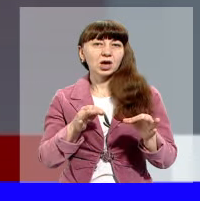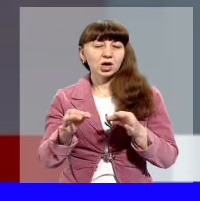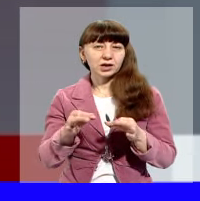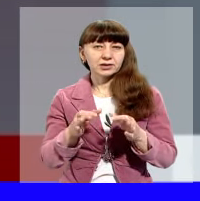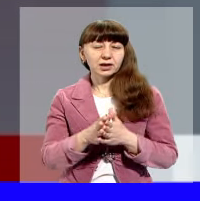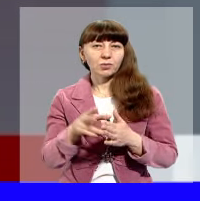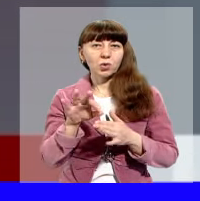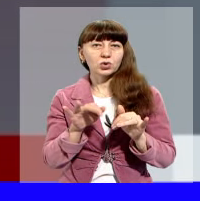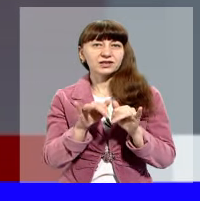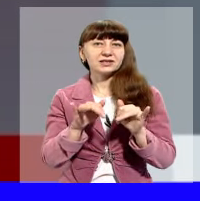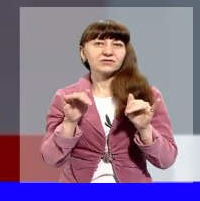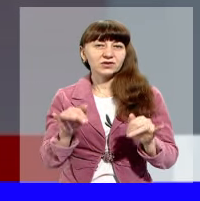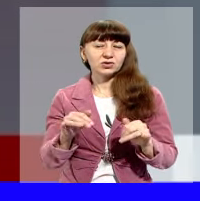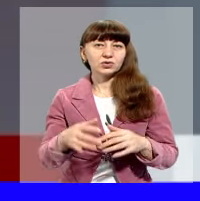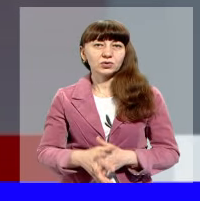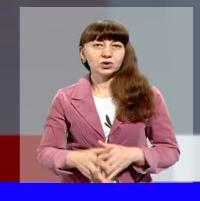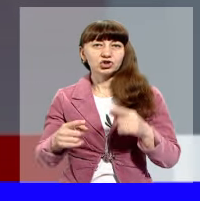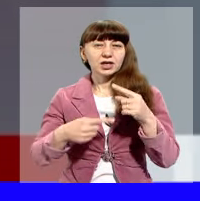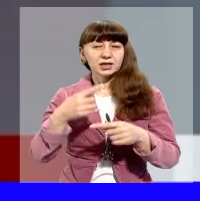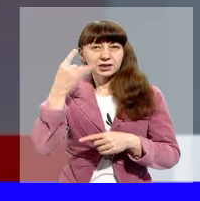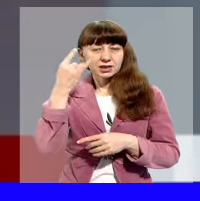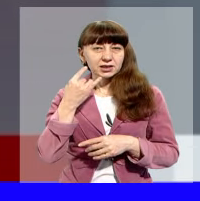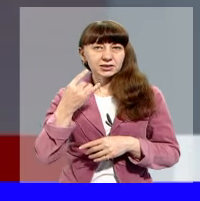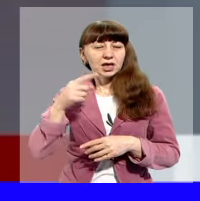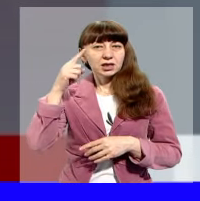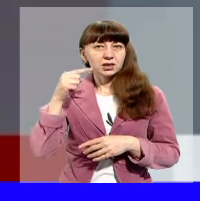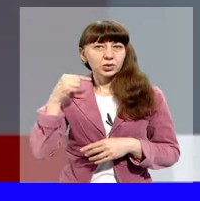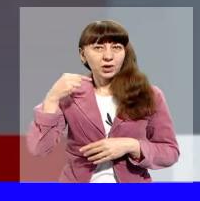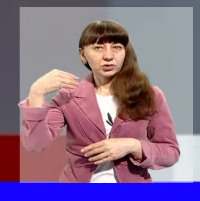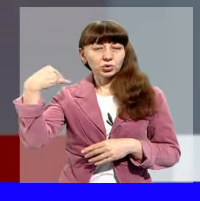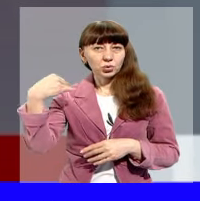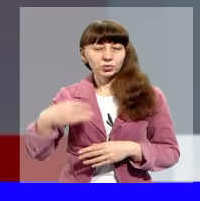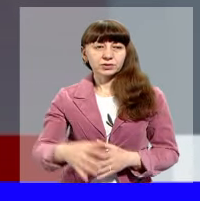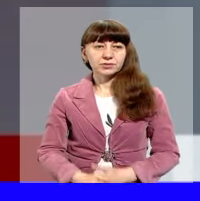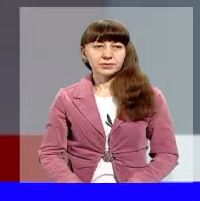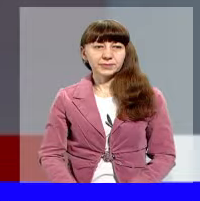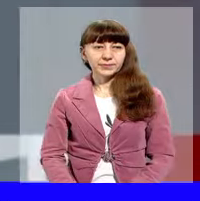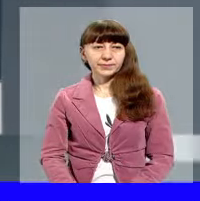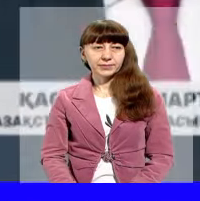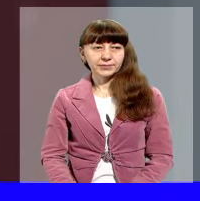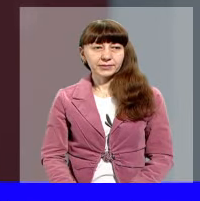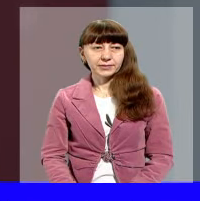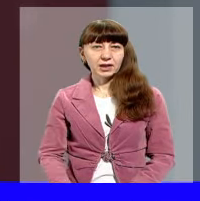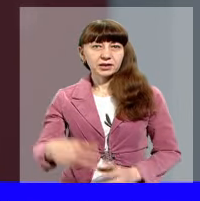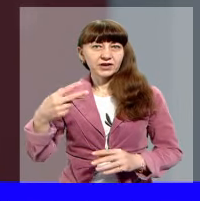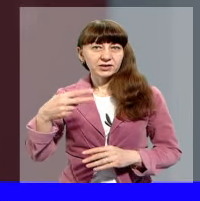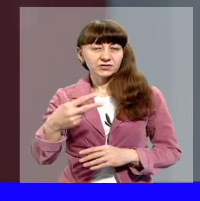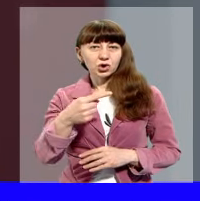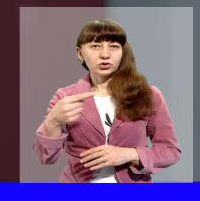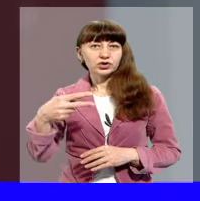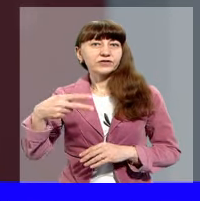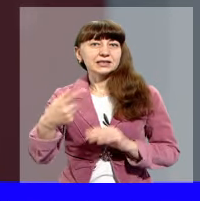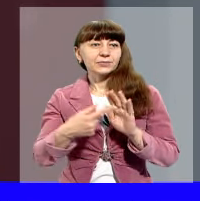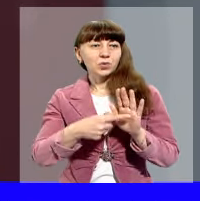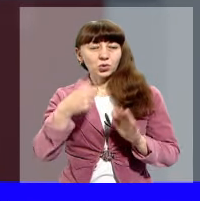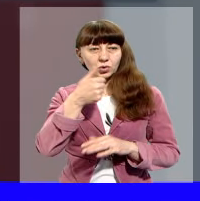жол картасы әзірленді. Каспий жағалауындағы теңіз порттарымызды ауқымды жаңғыртуға ерекше көңіл бөлеміз. Осының арқасында 2020